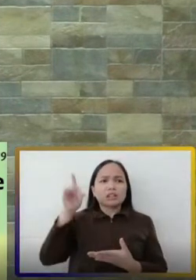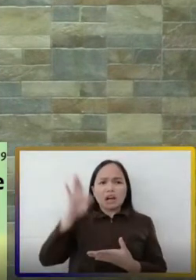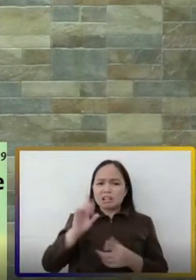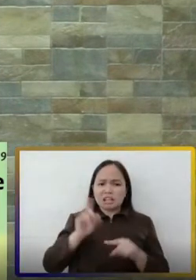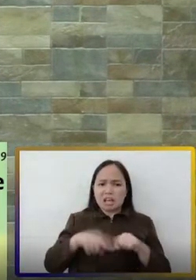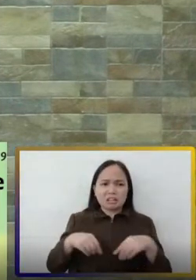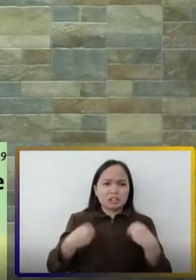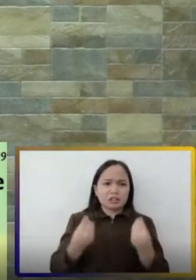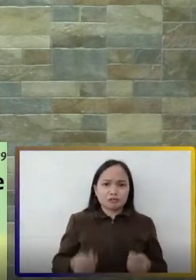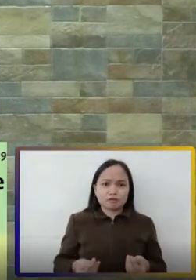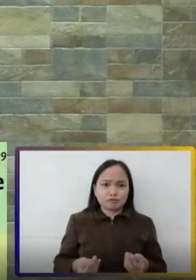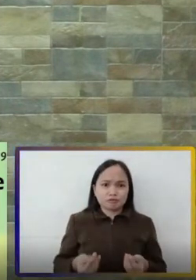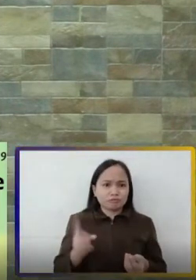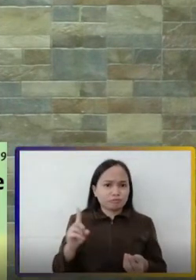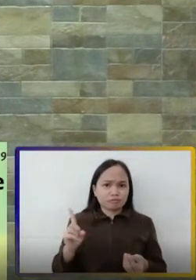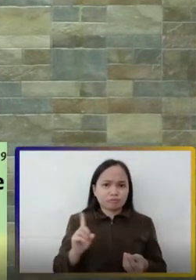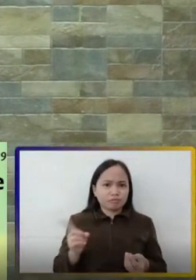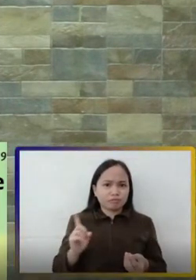rito?